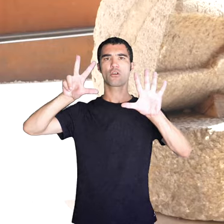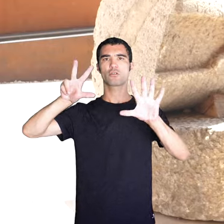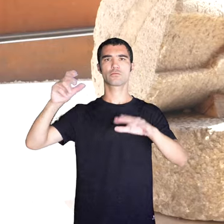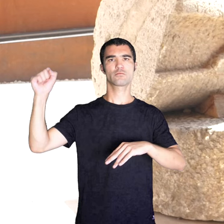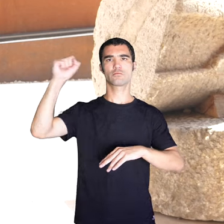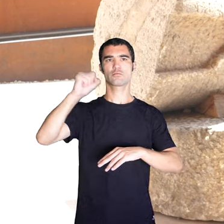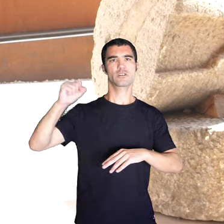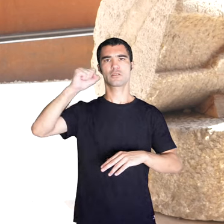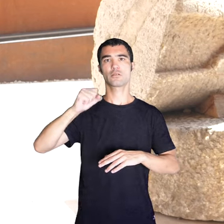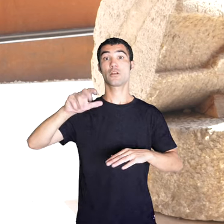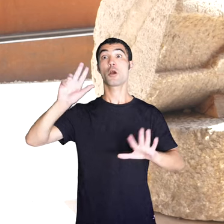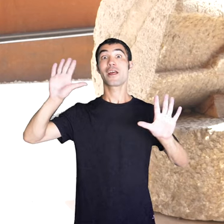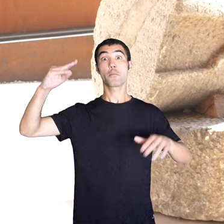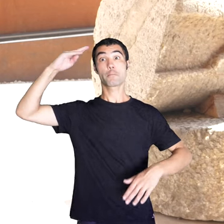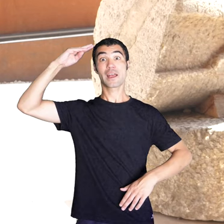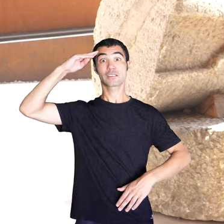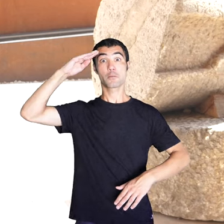anys. Ser patró major